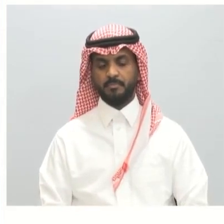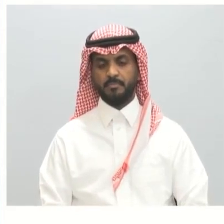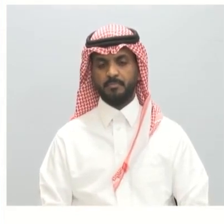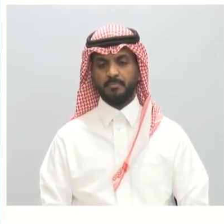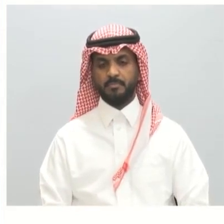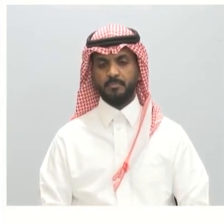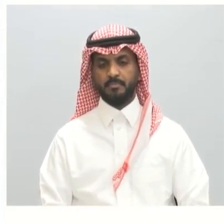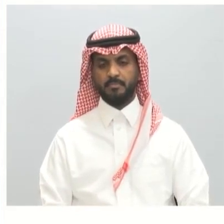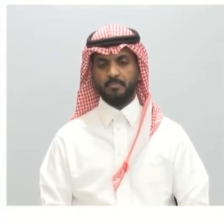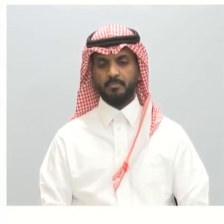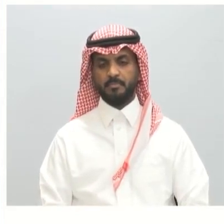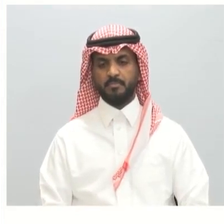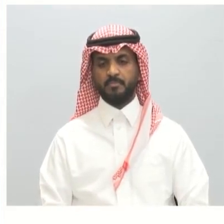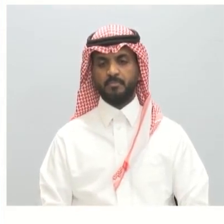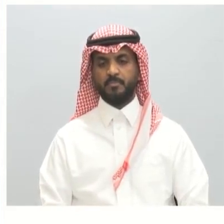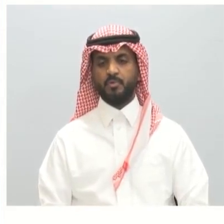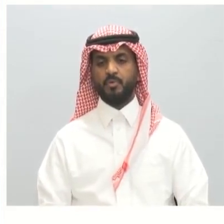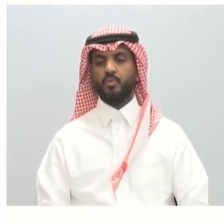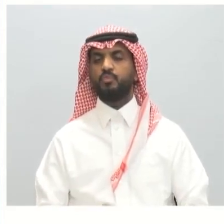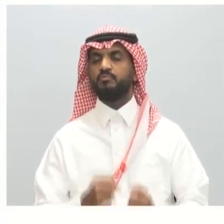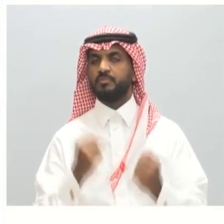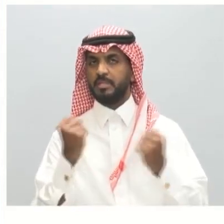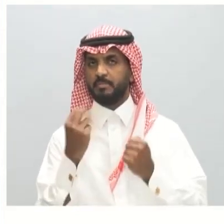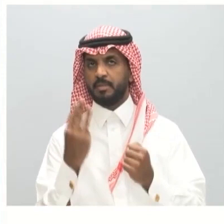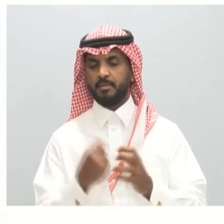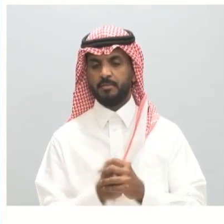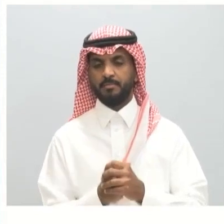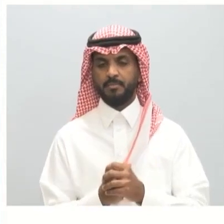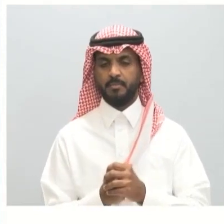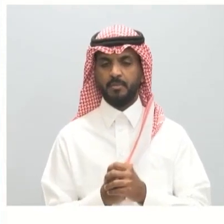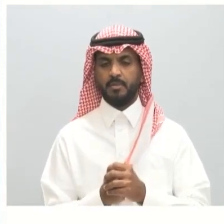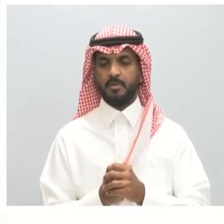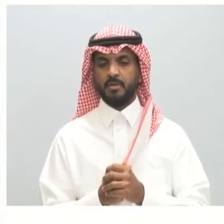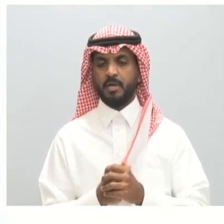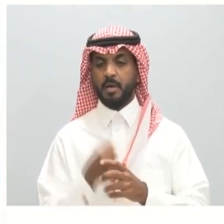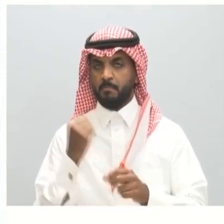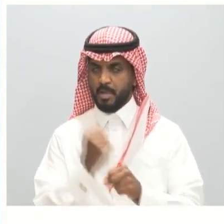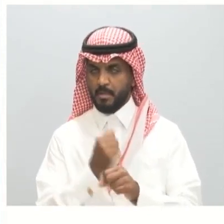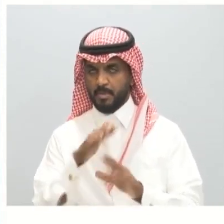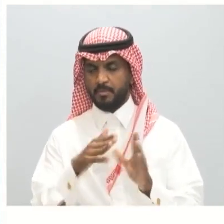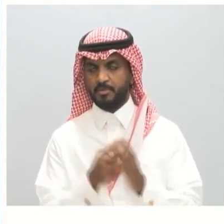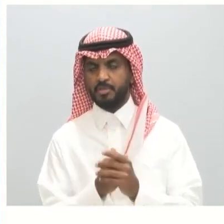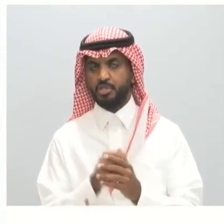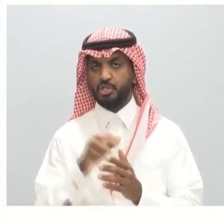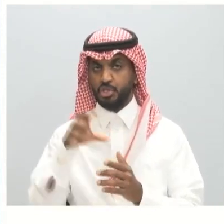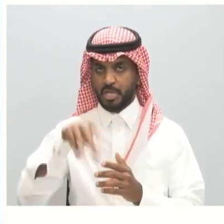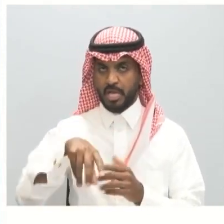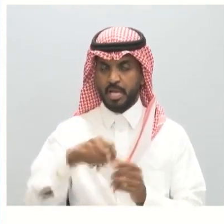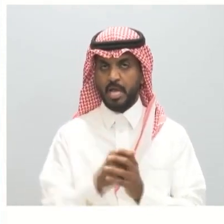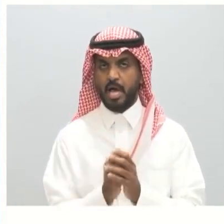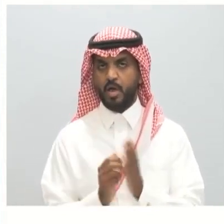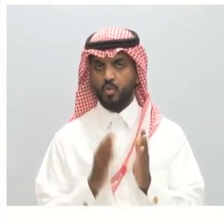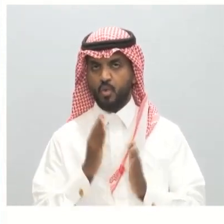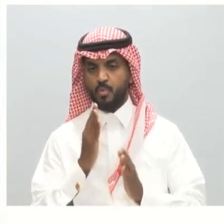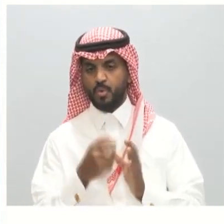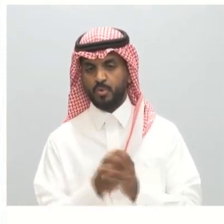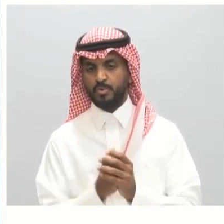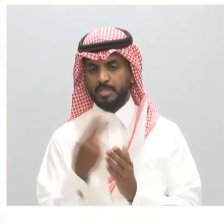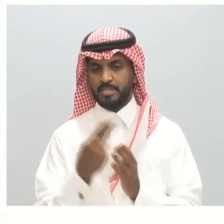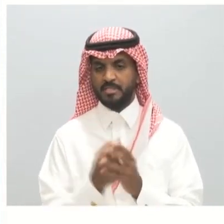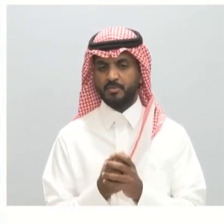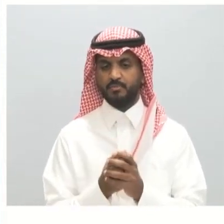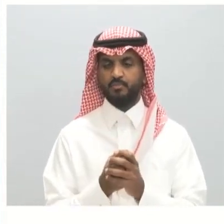الثاني في التدريب الثالث انشئ برنامجا لجعل الروبوت الافتراضي يرسم